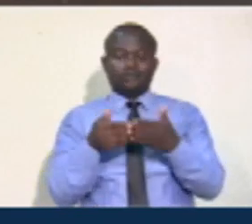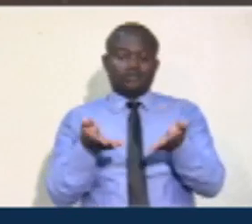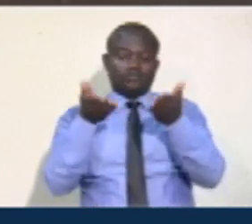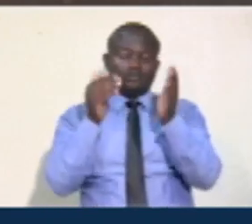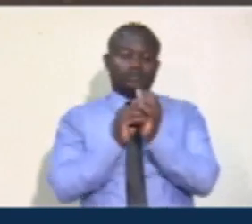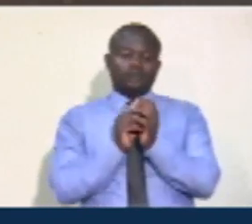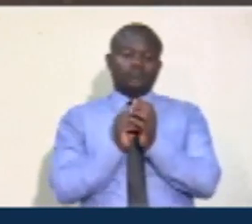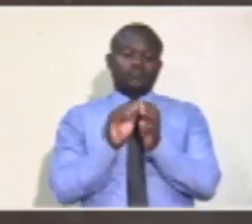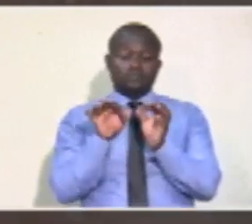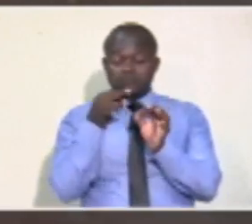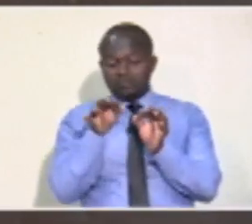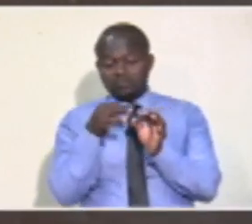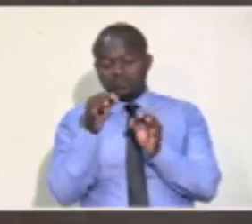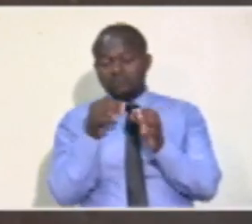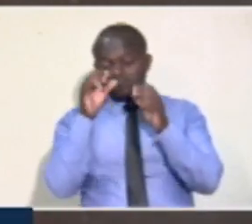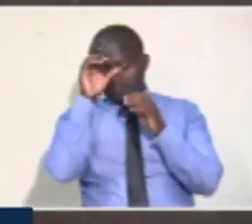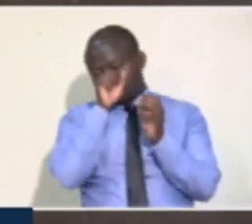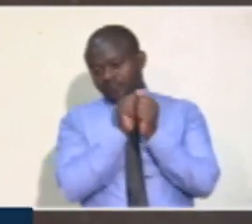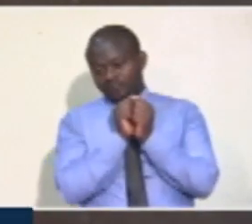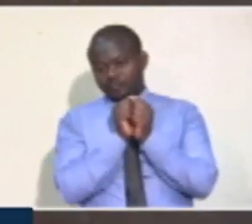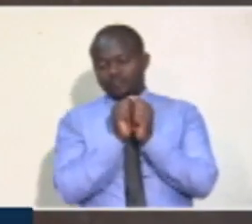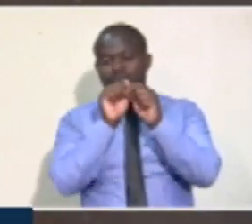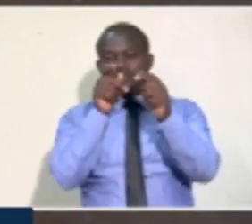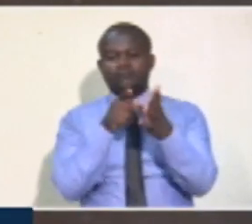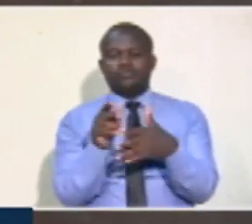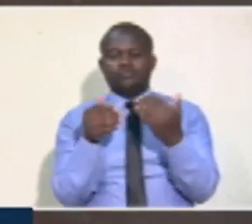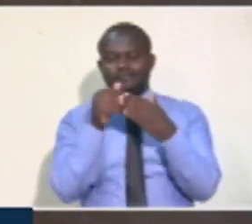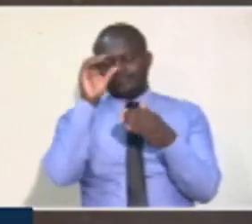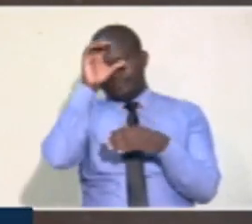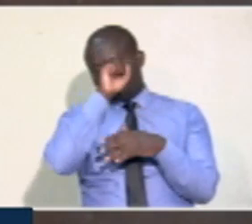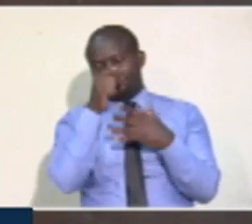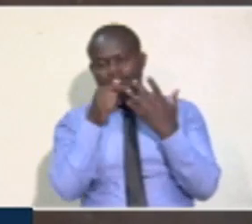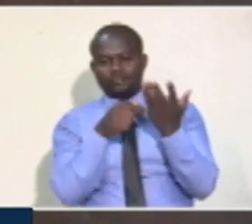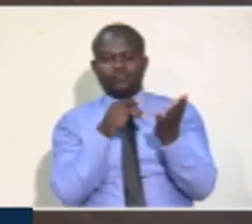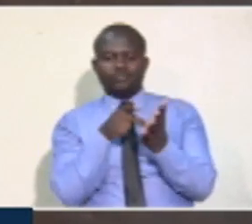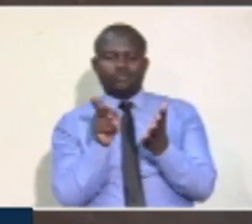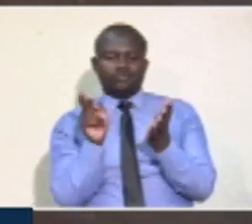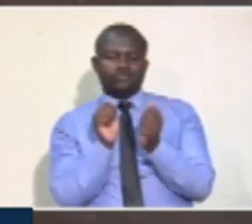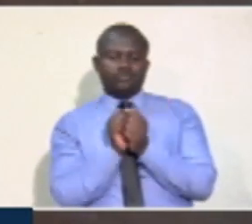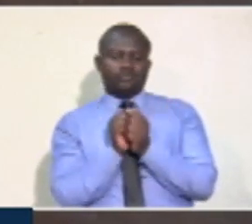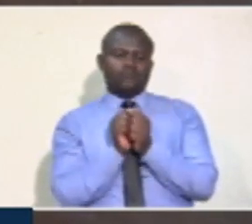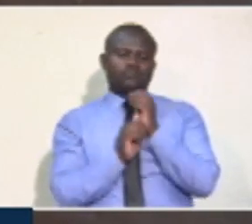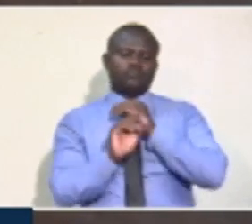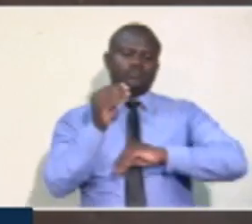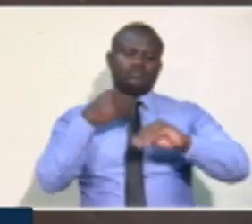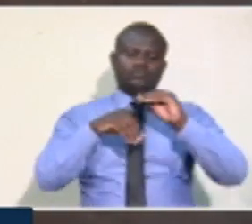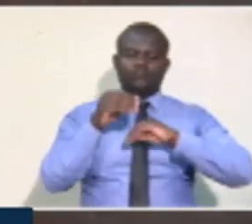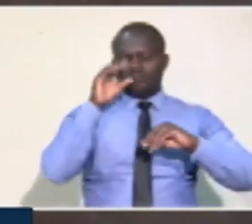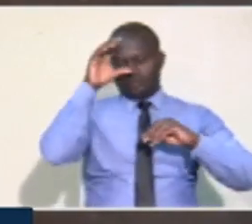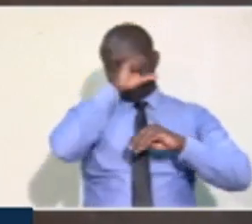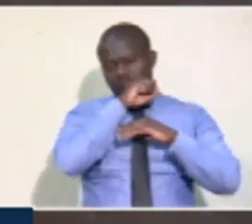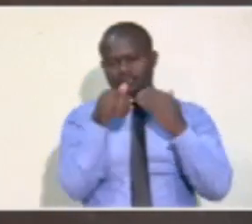ndetse n'imbogeri zarabuze turajya kurangura tukabura icyo turangura twacuruza